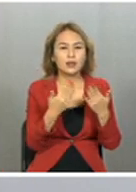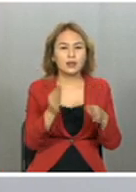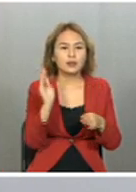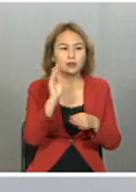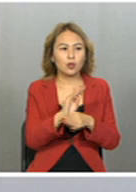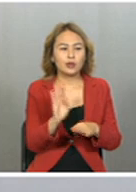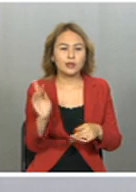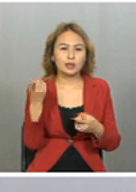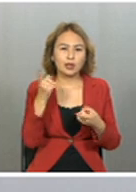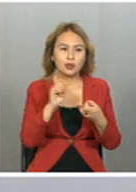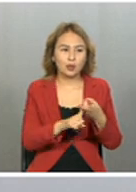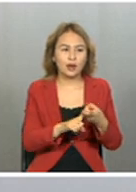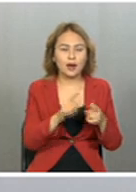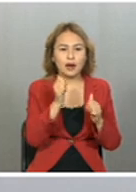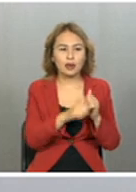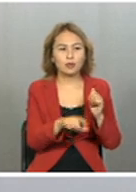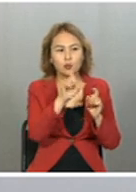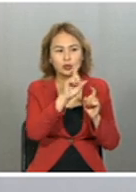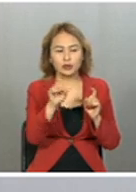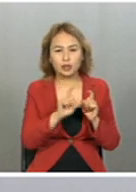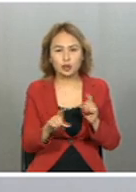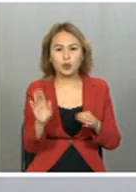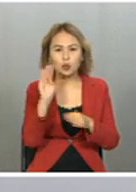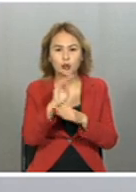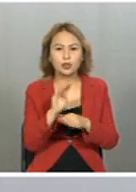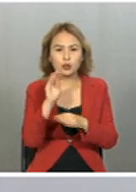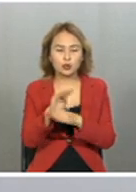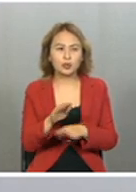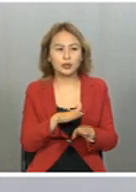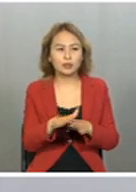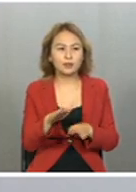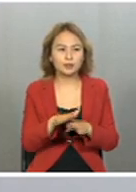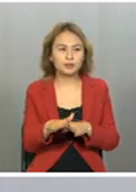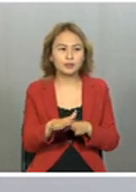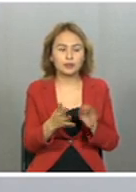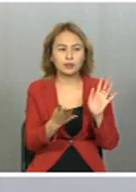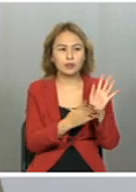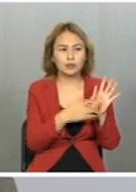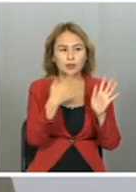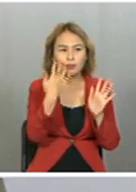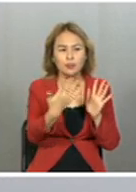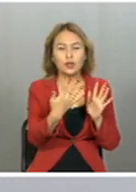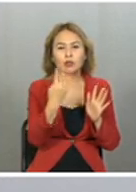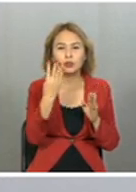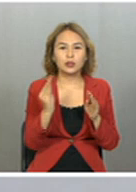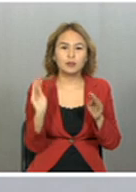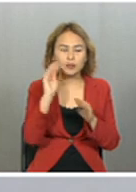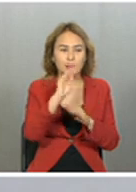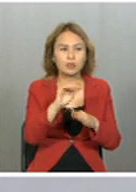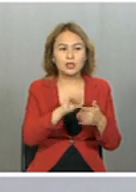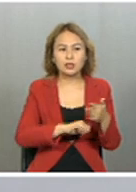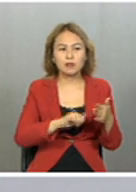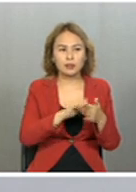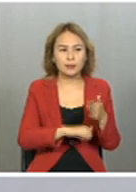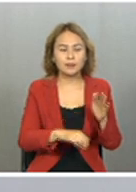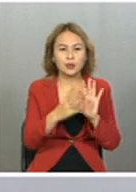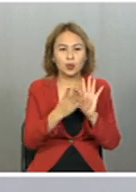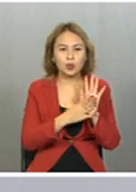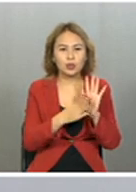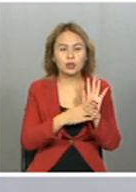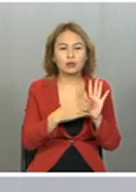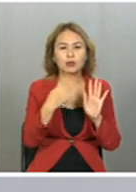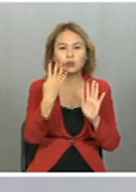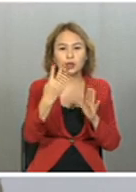орай әр бөлшекке толықтауыш көбейткіш берейік. 9-дан 5-ке 4-тен беремін, себебі 9-ды 4-ке